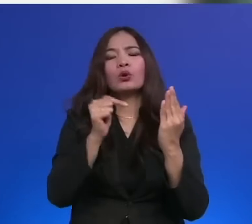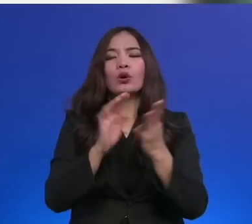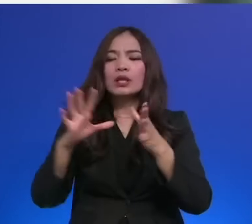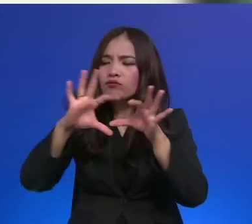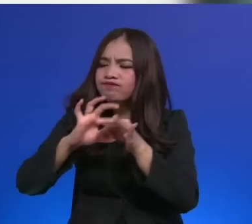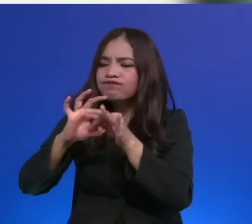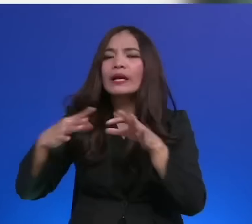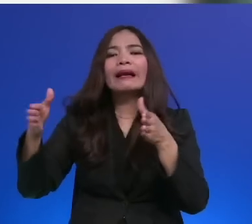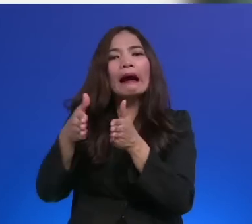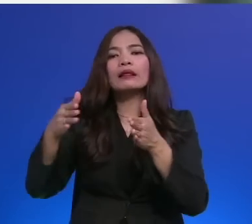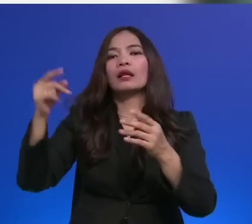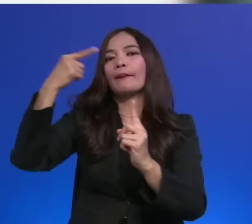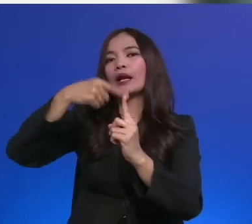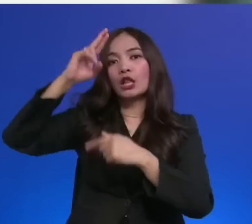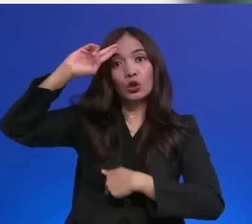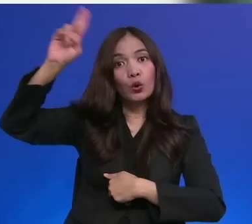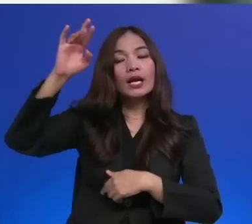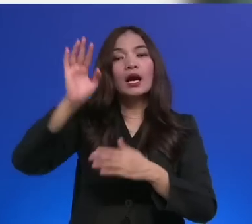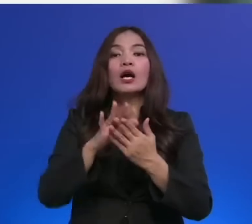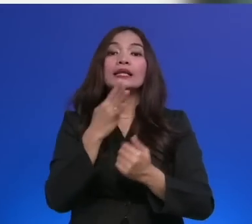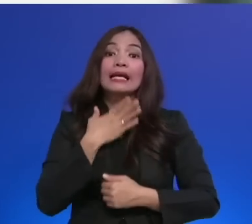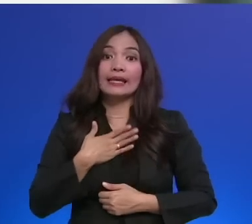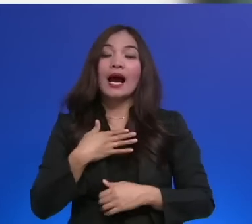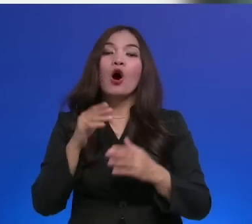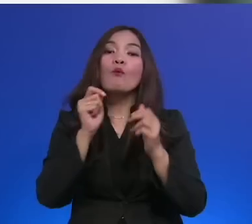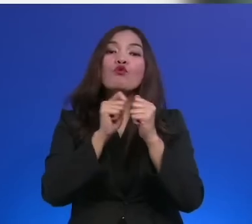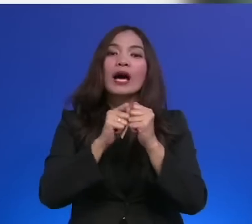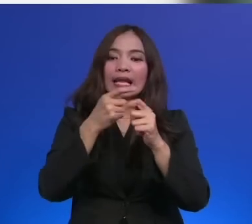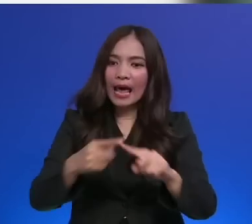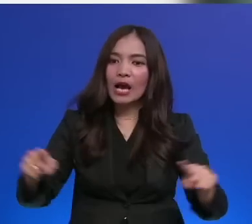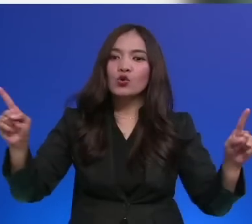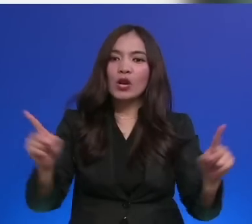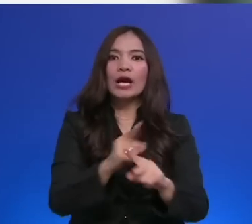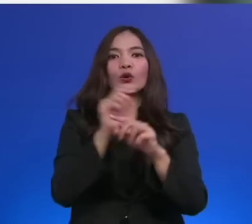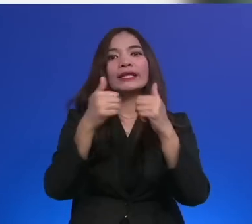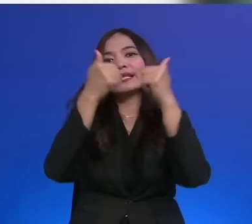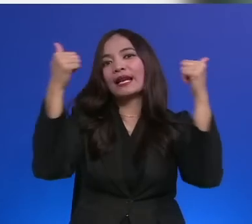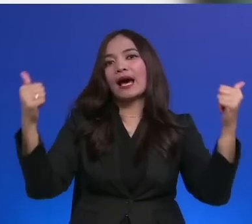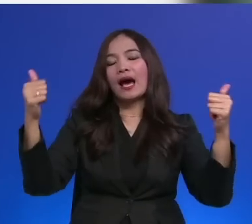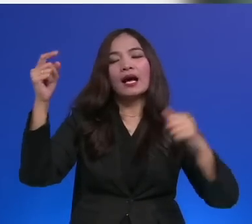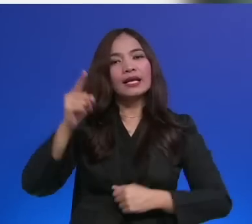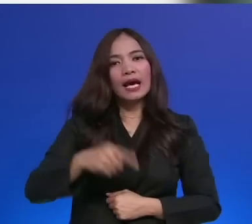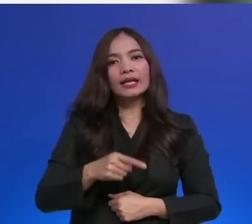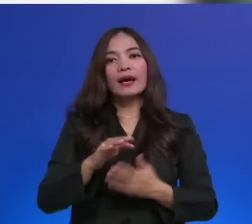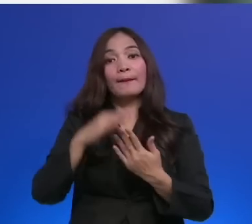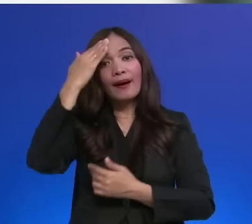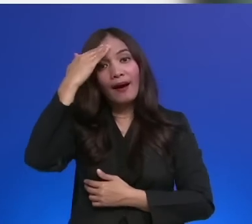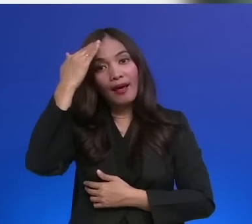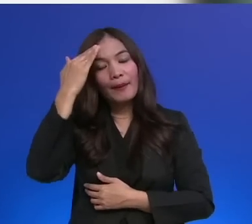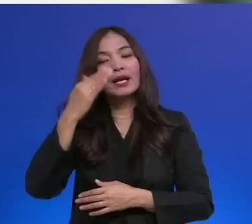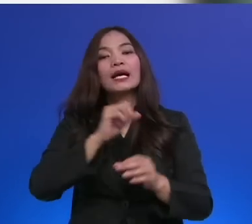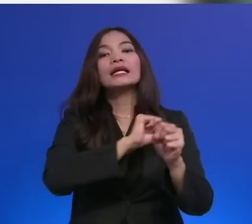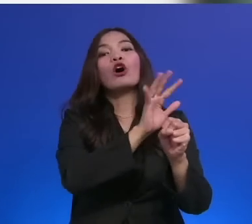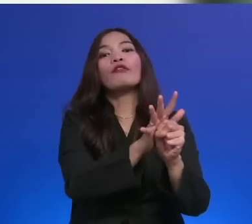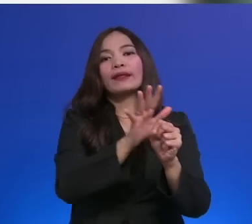mendekat kepada Tuhan. Dan lahirlah lagu-lagu yang indah dari pengalaman sakit